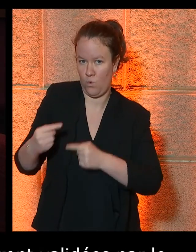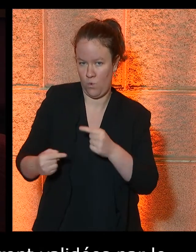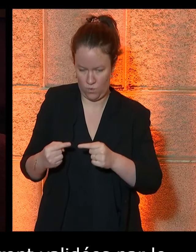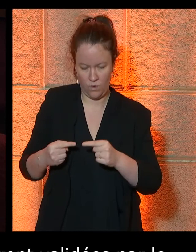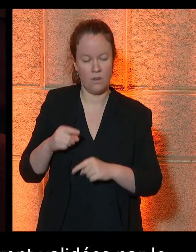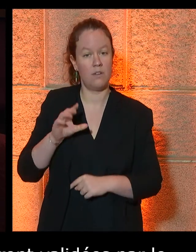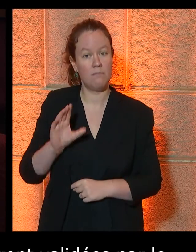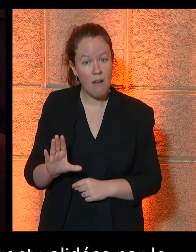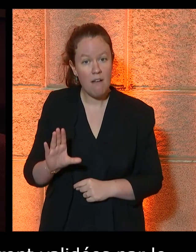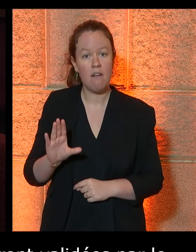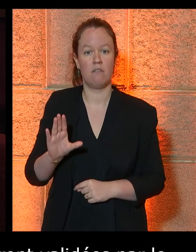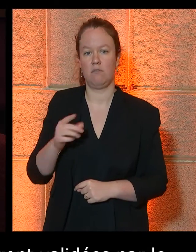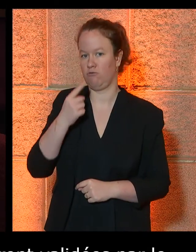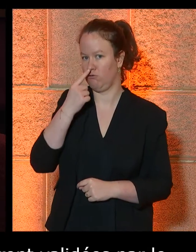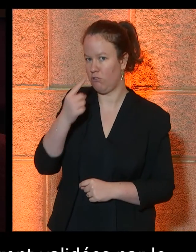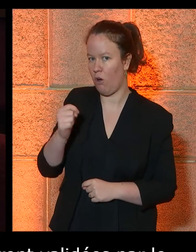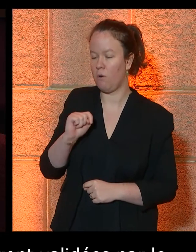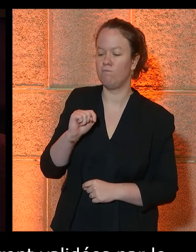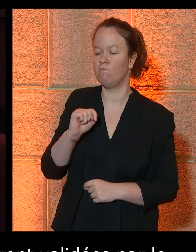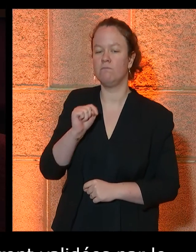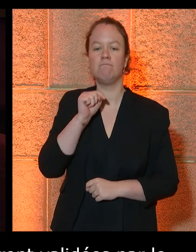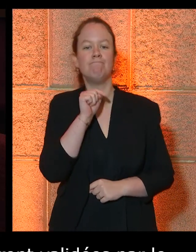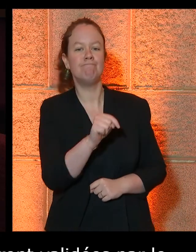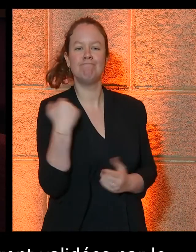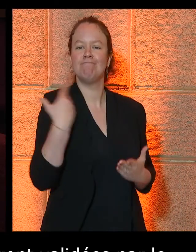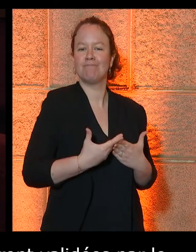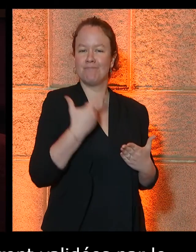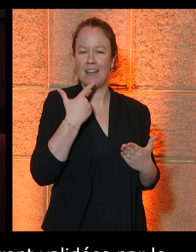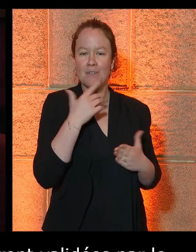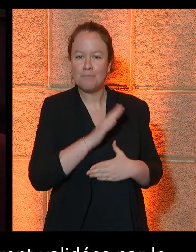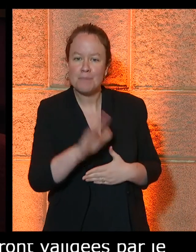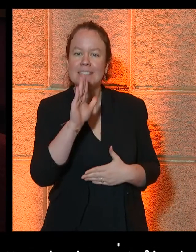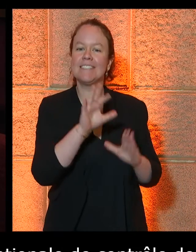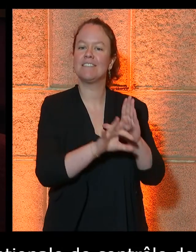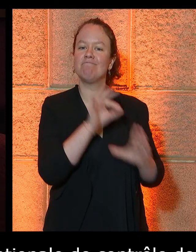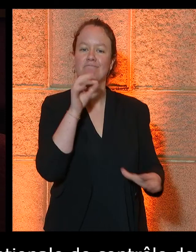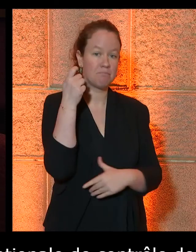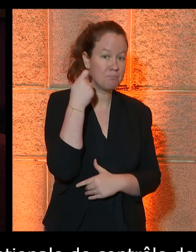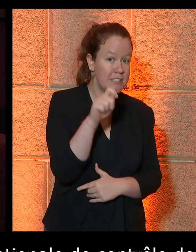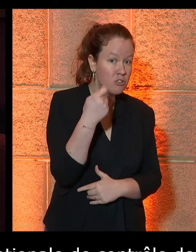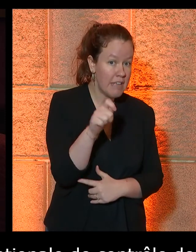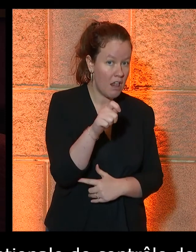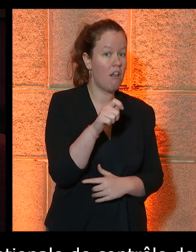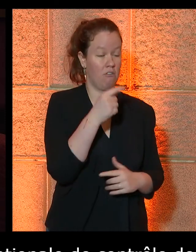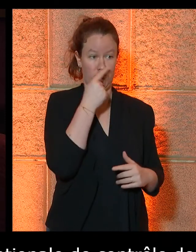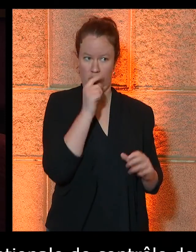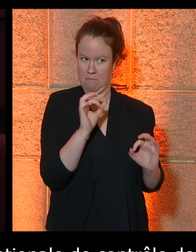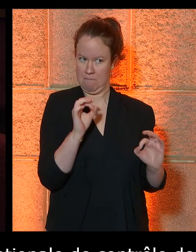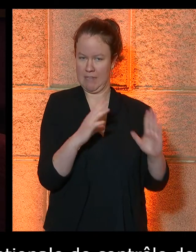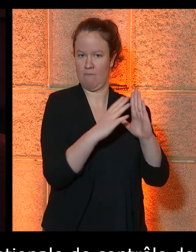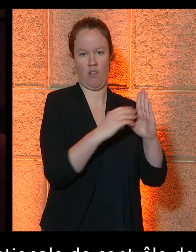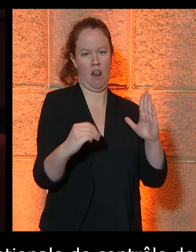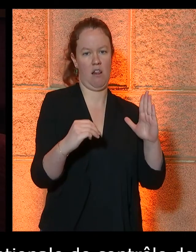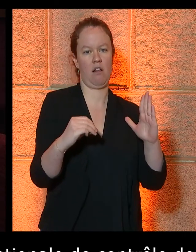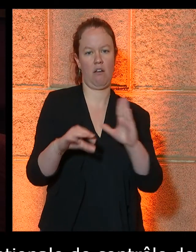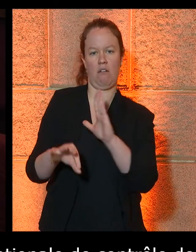dire à ce stade, c'est qu'il nous semble possible que les dispositions que je viens d'évoquer, notamment pour la LSF, soient reconduites à l'identique,